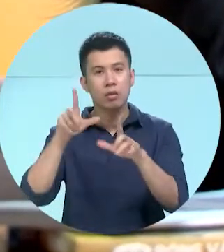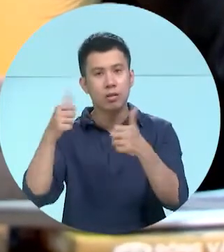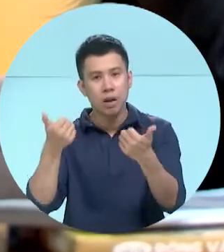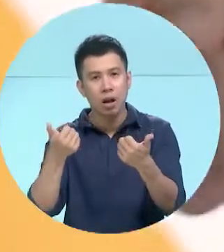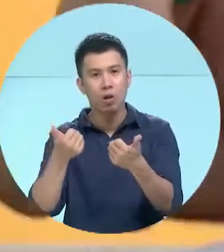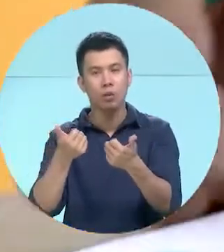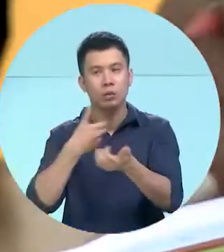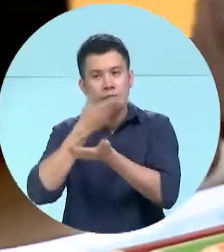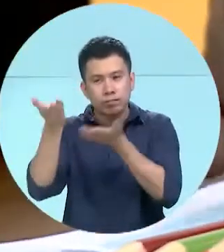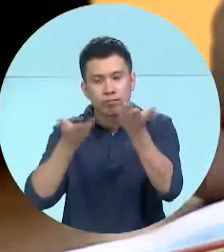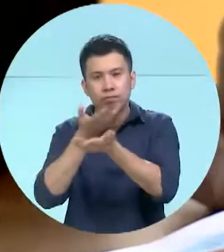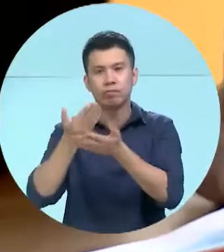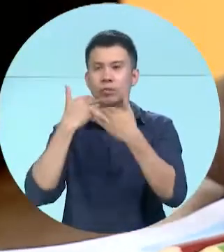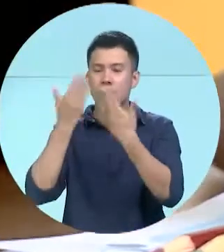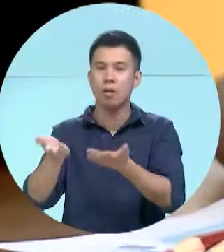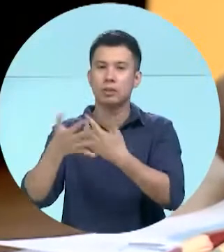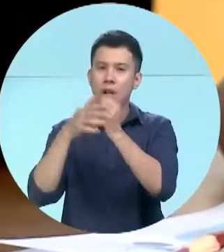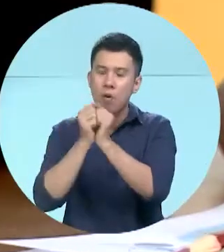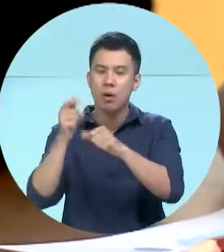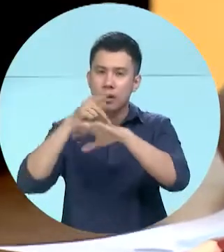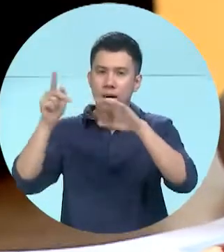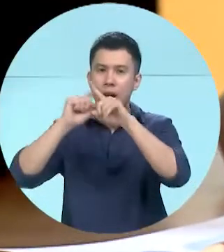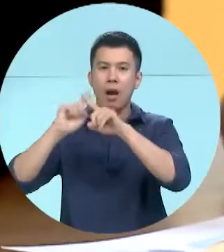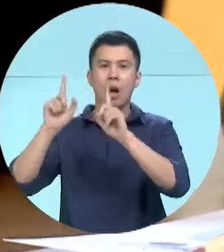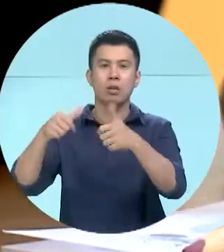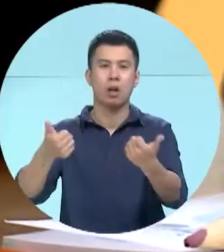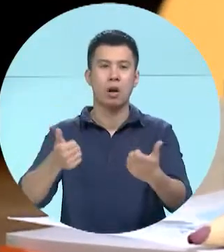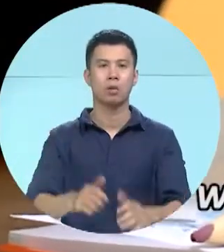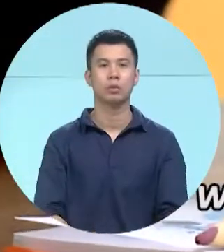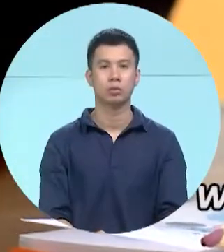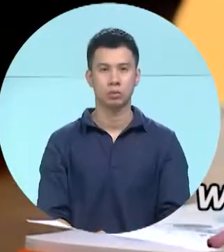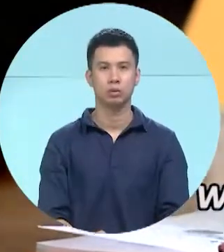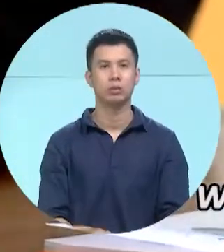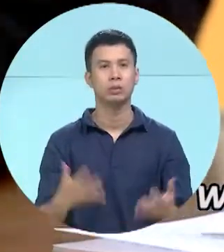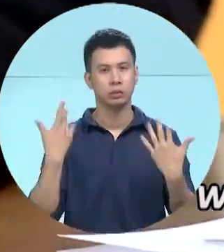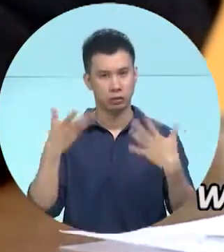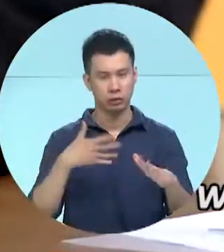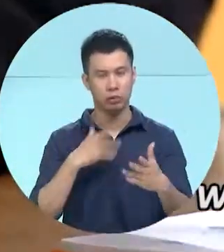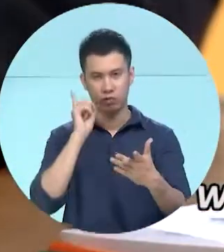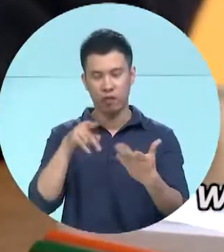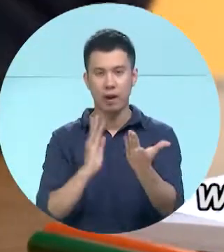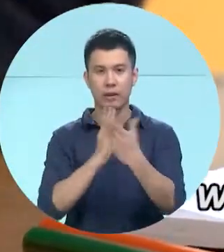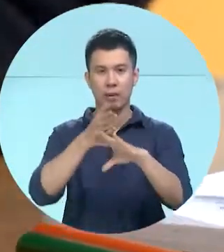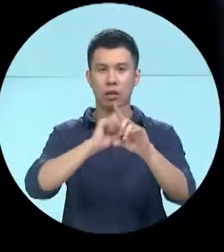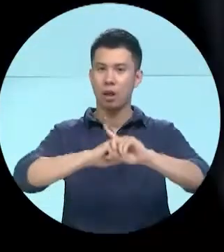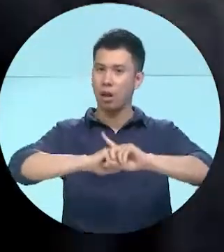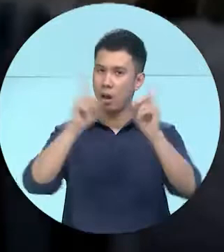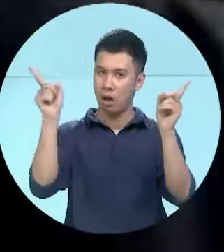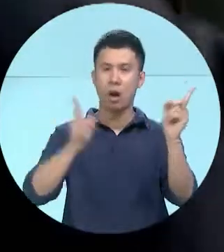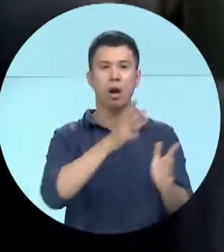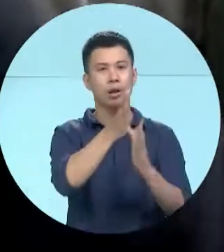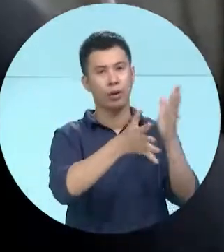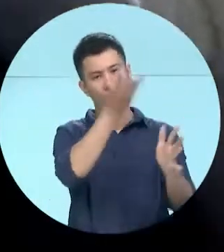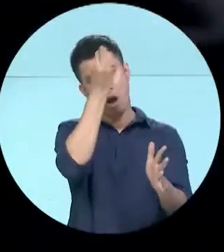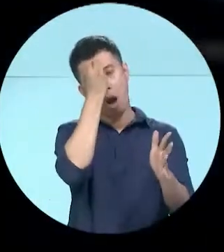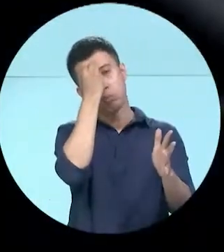cái khả năng đáp ứng xã hội cũng như là những cái kỹ năng của bạn đi đến đâu. Và thay đổi cái hướng tiếp cận với bạn ấy rằng là vừa học